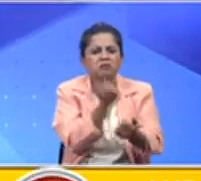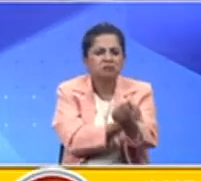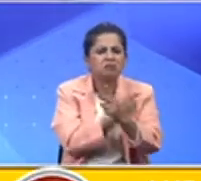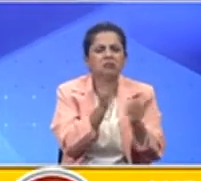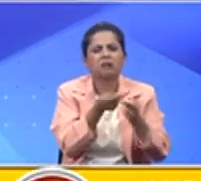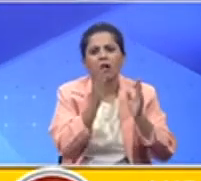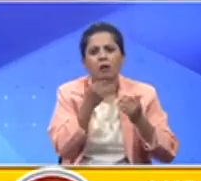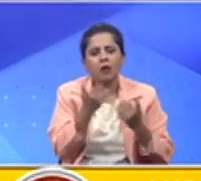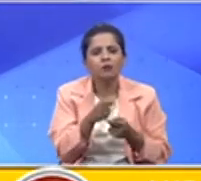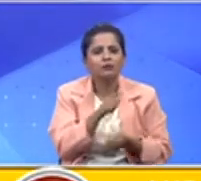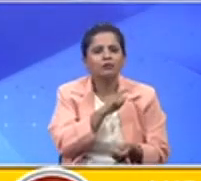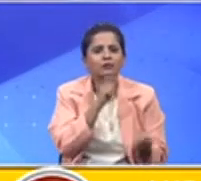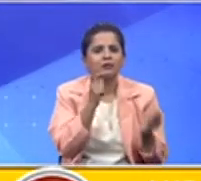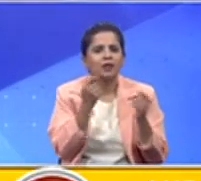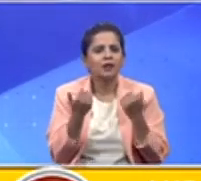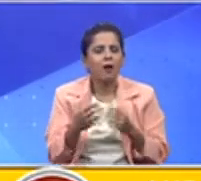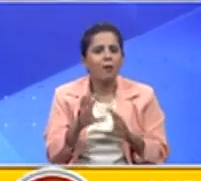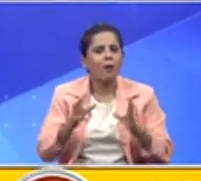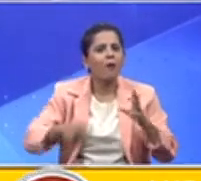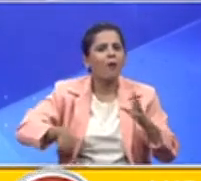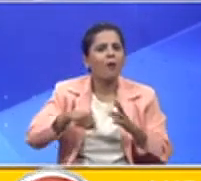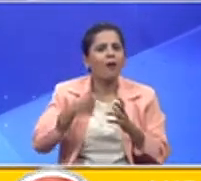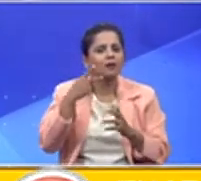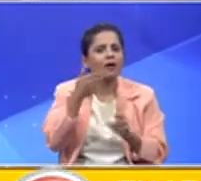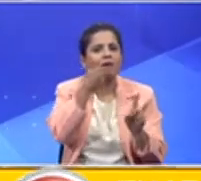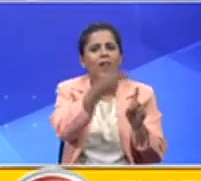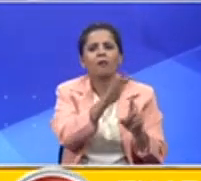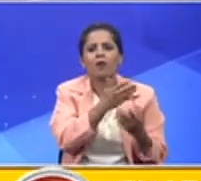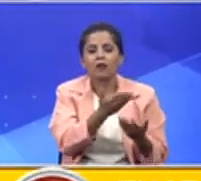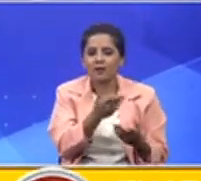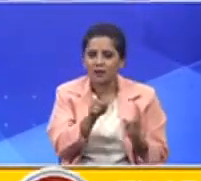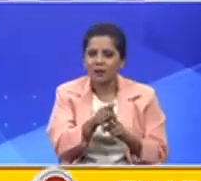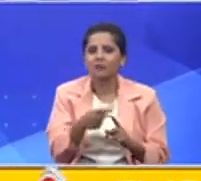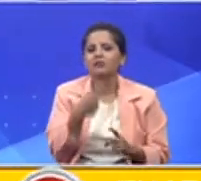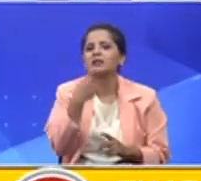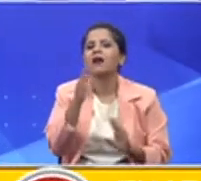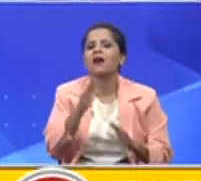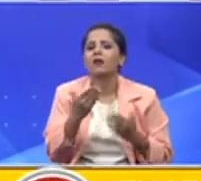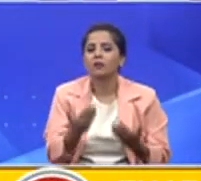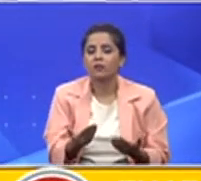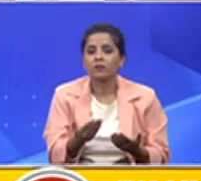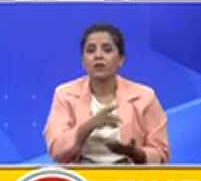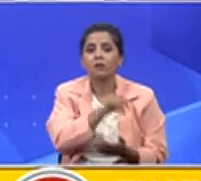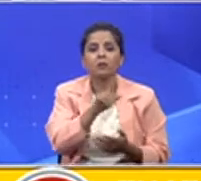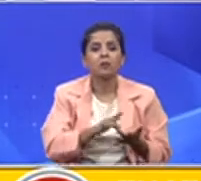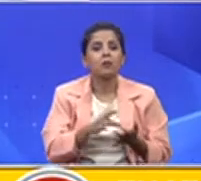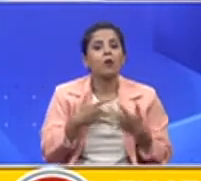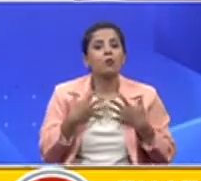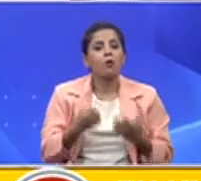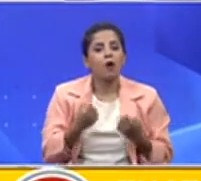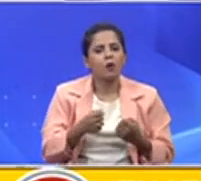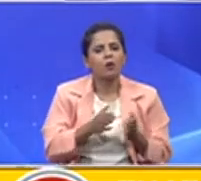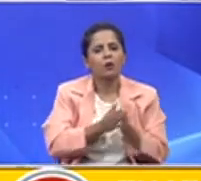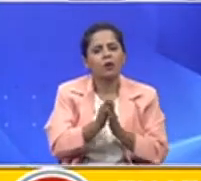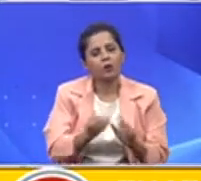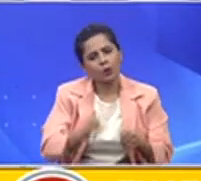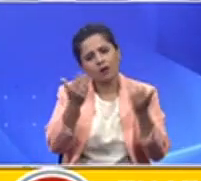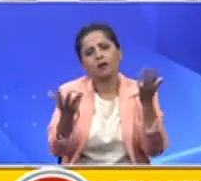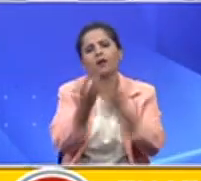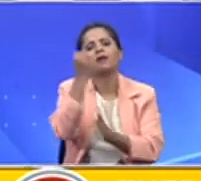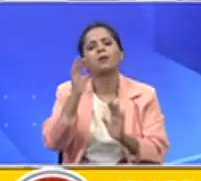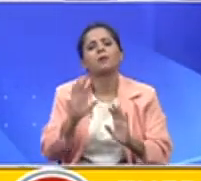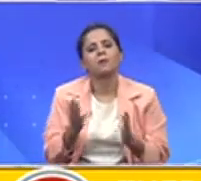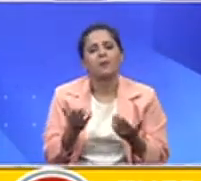फुटबल नरसरी बन गया है इसलिए तो कहते हैं जहां चाह वहां राह